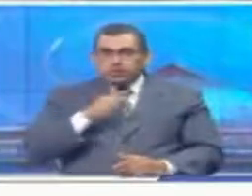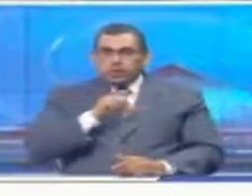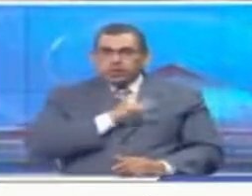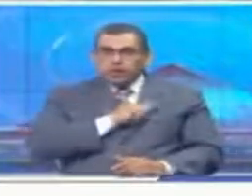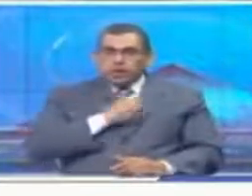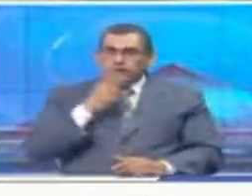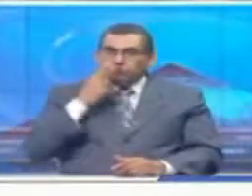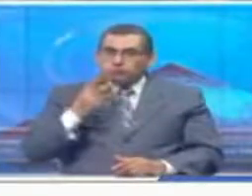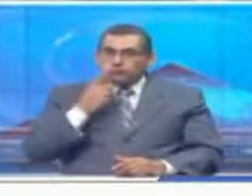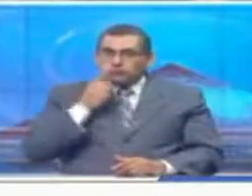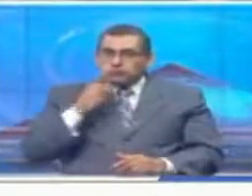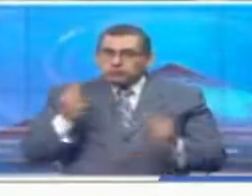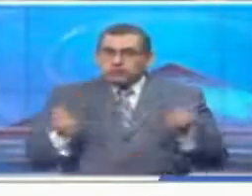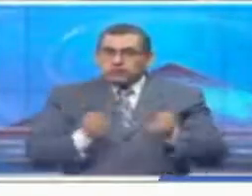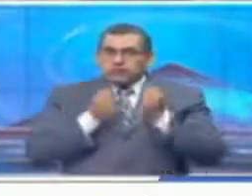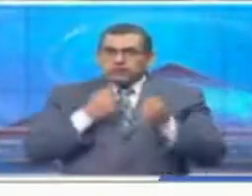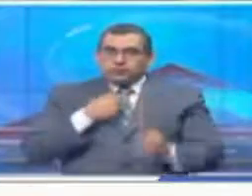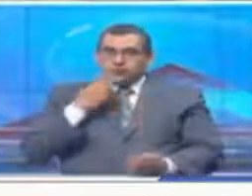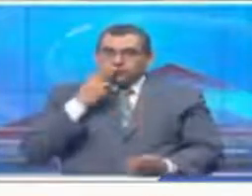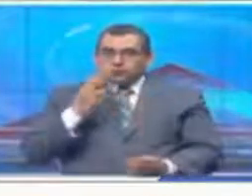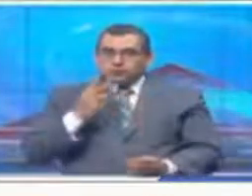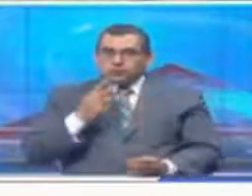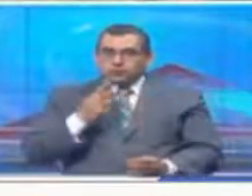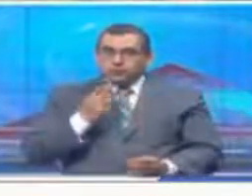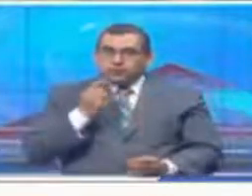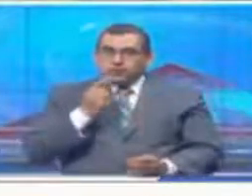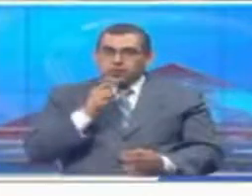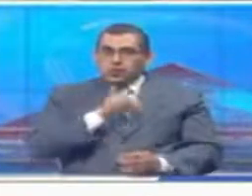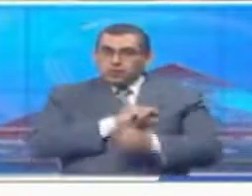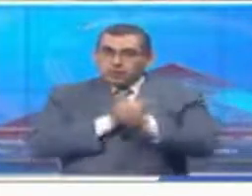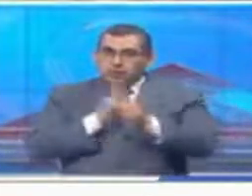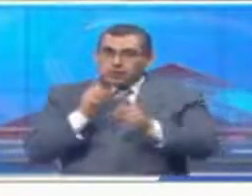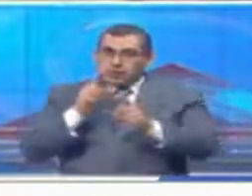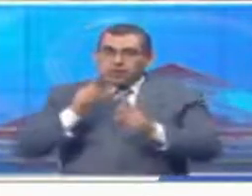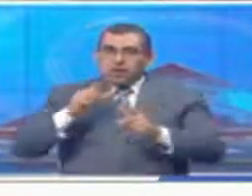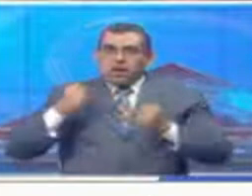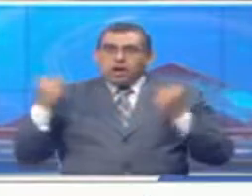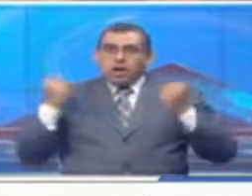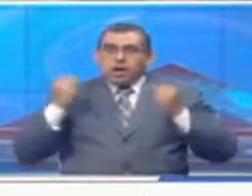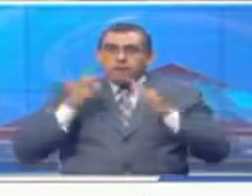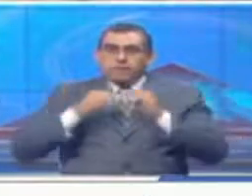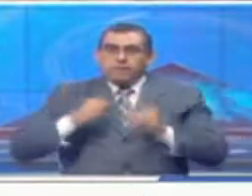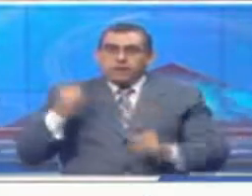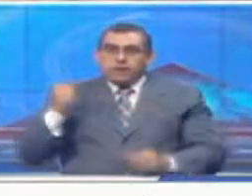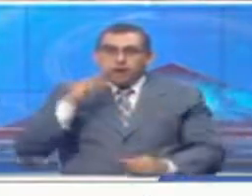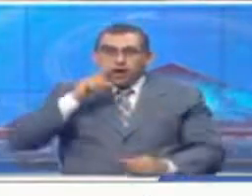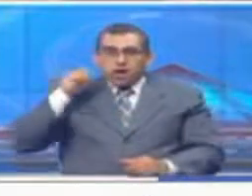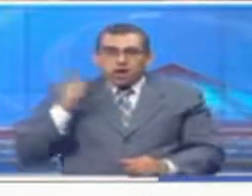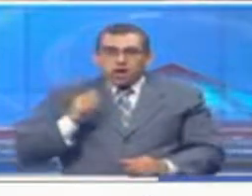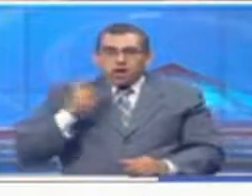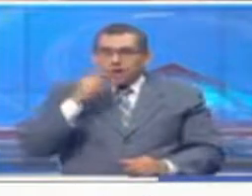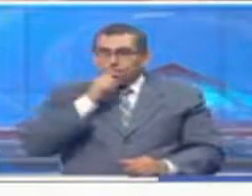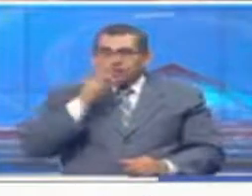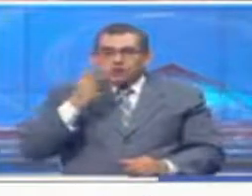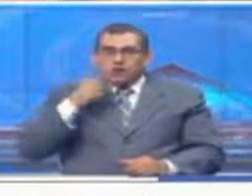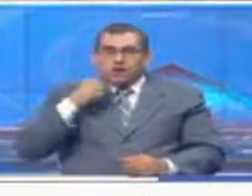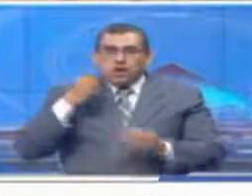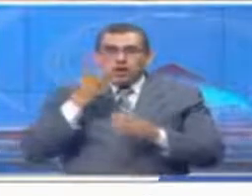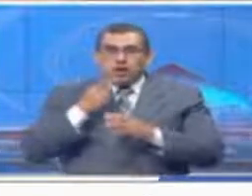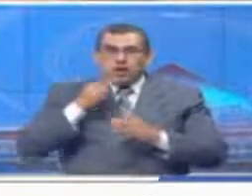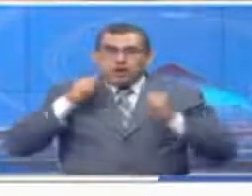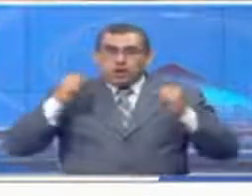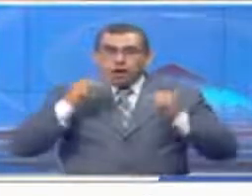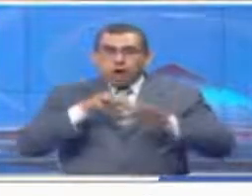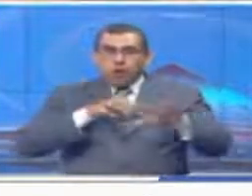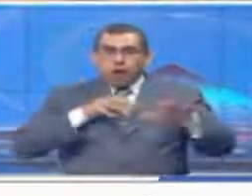وجيت هنا في التدريبات، ولو تسمح لي هم مش طلبة، هم وحوش مصرية، سواء كانوا رجال أو سيدات، هم وحوش